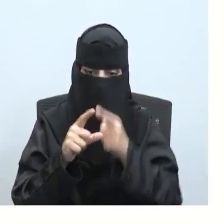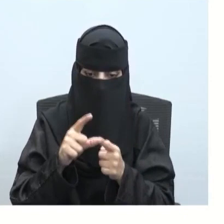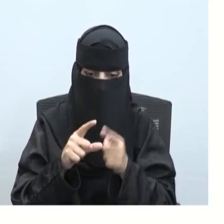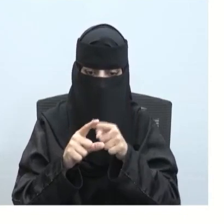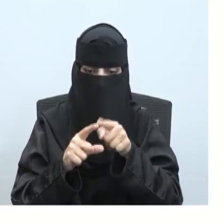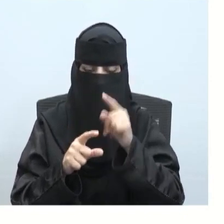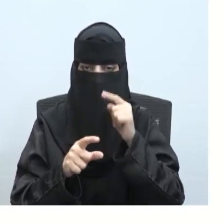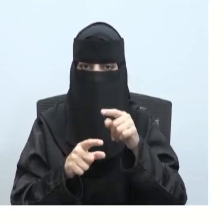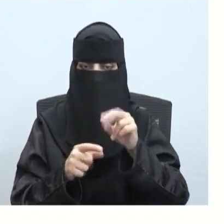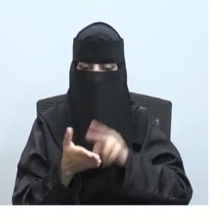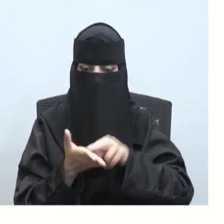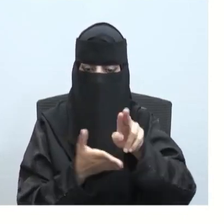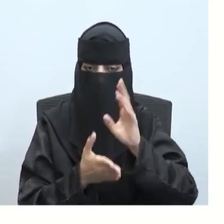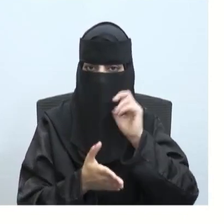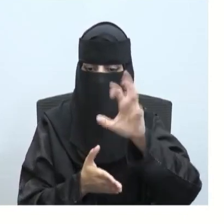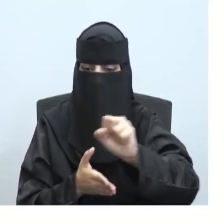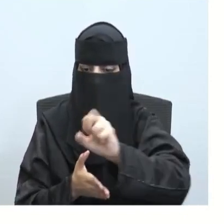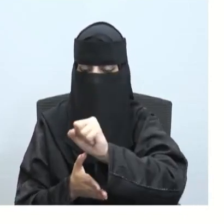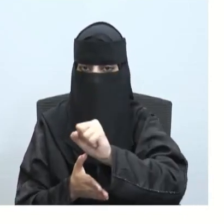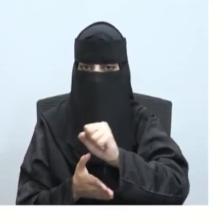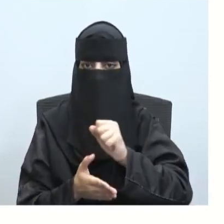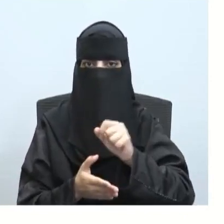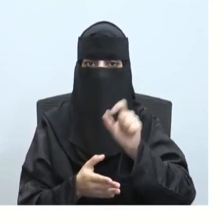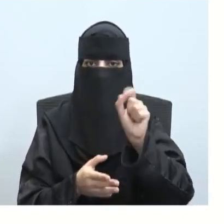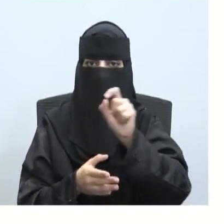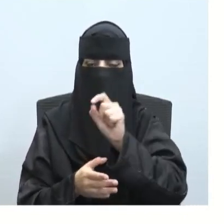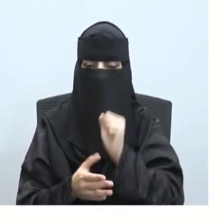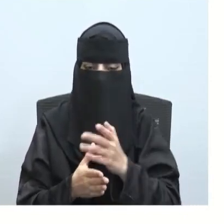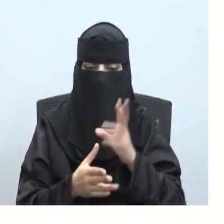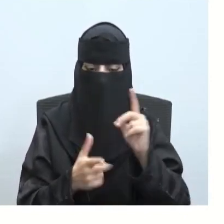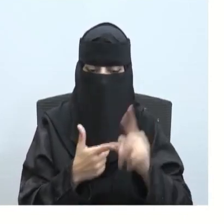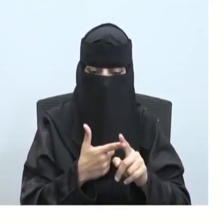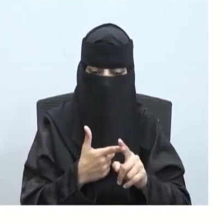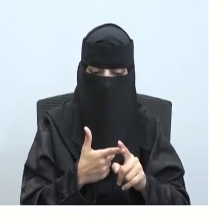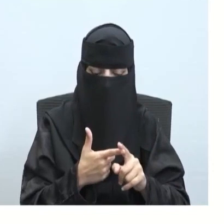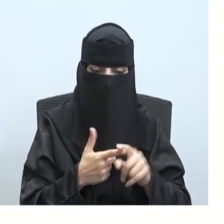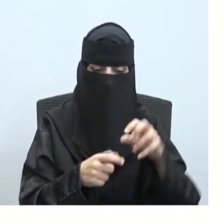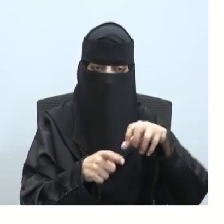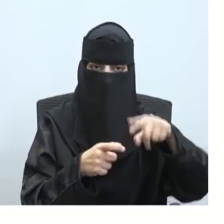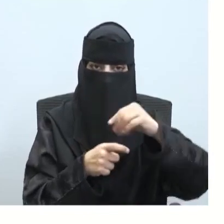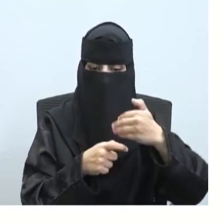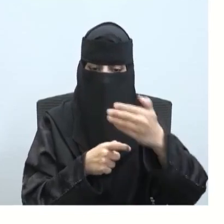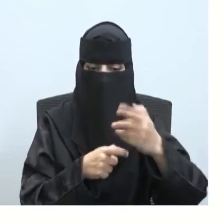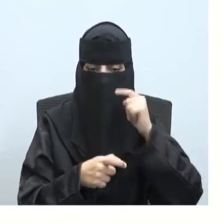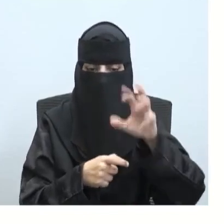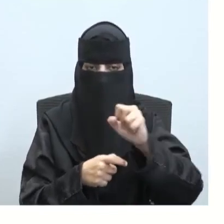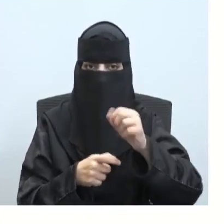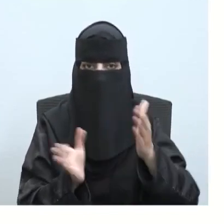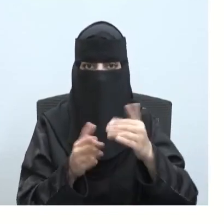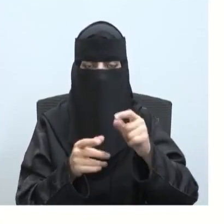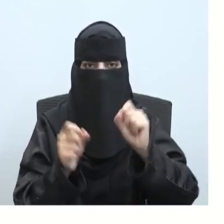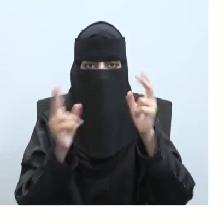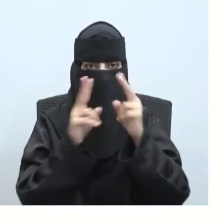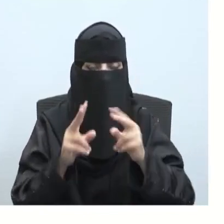المستشعر المستخدم للكشف عن المستشعرات، بينما الدائرة الخارجية تكشف عن الأجهزة